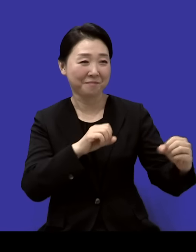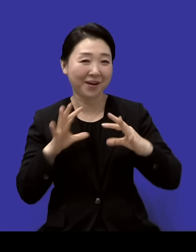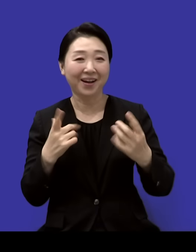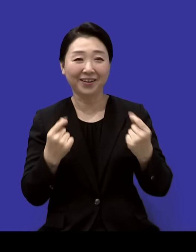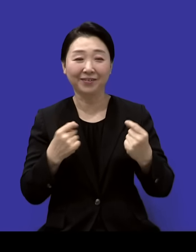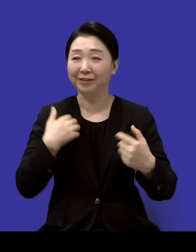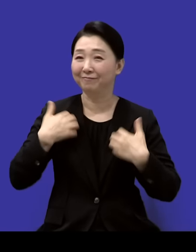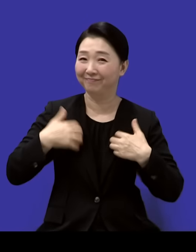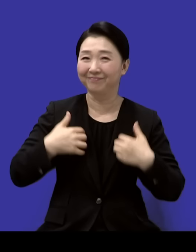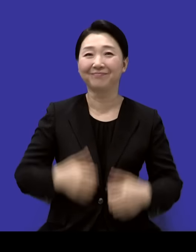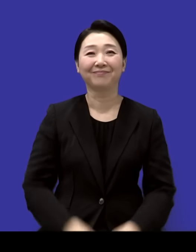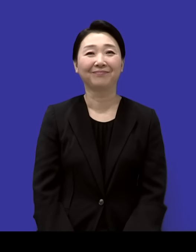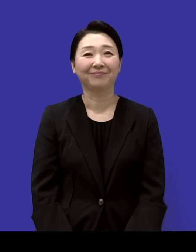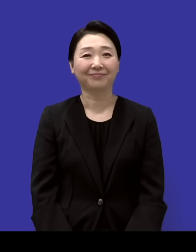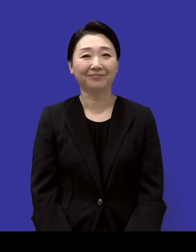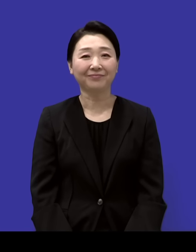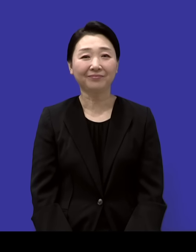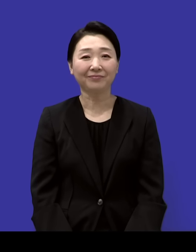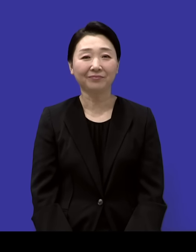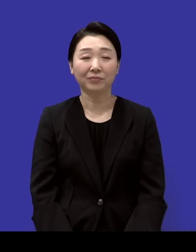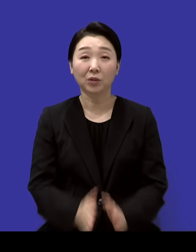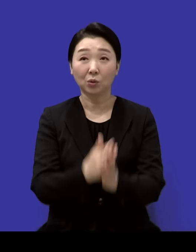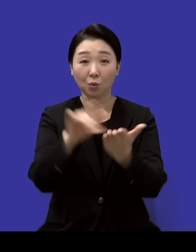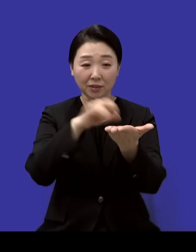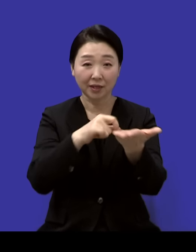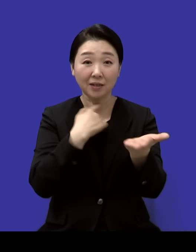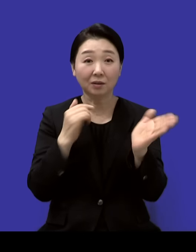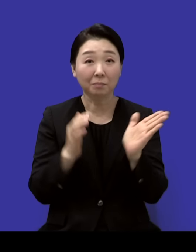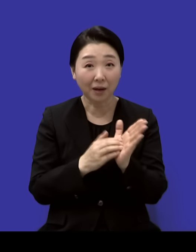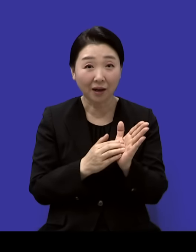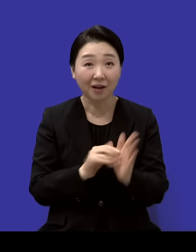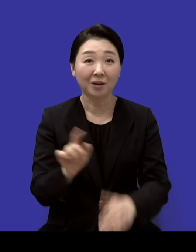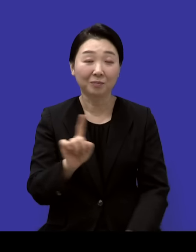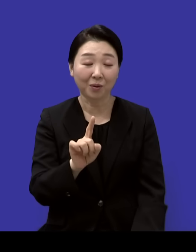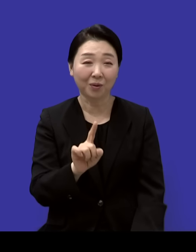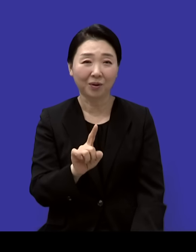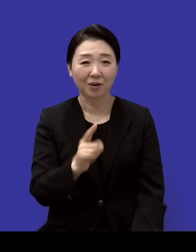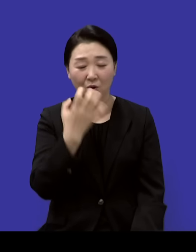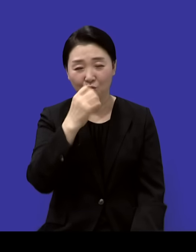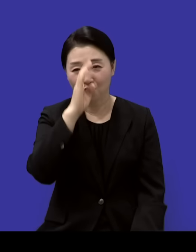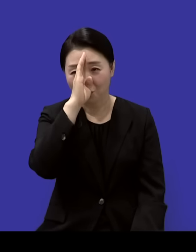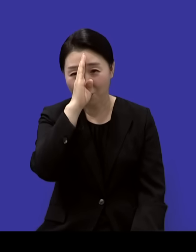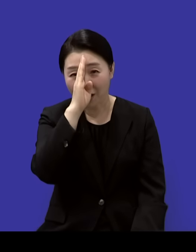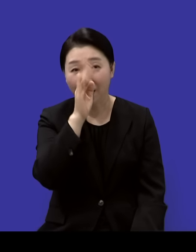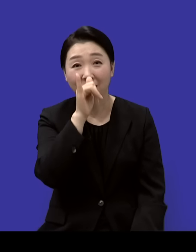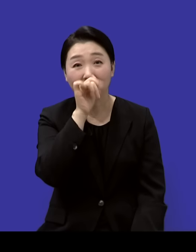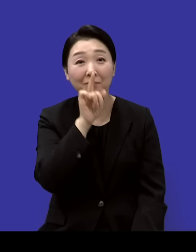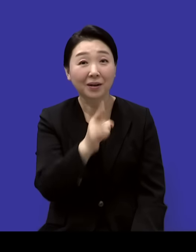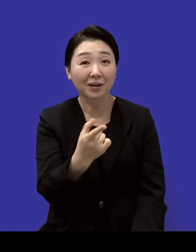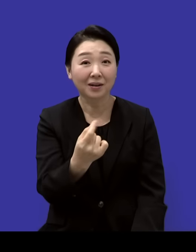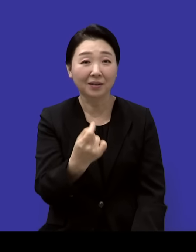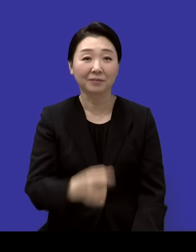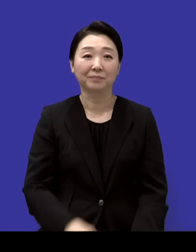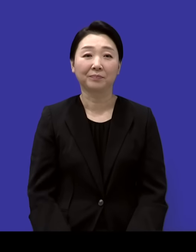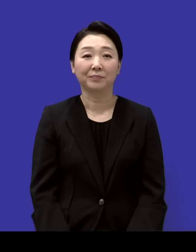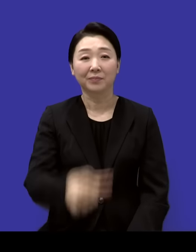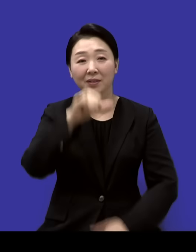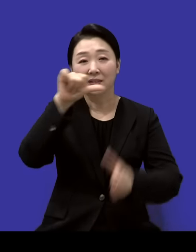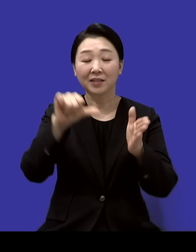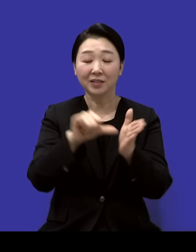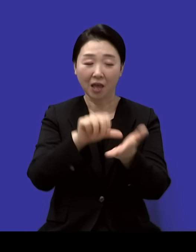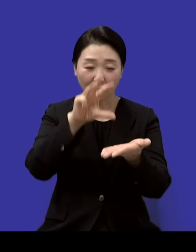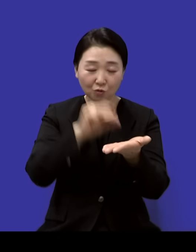신납니다. 목사님. 좋습니다. 아, 그렇군요. 또 책을 쓰셨는데 뭐 이렇게 목사님이 뭐 우울증 아까 경험했다고 소개했는데 인생을